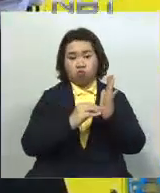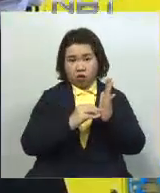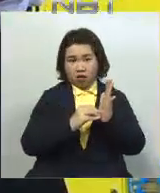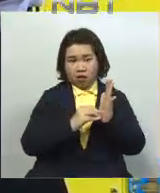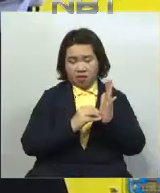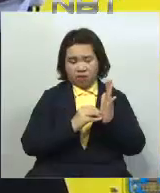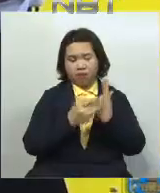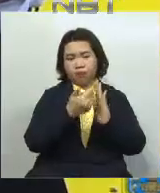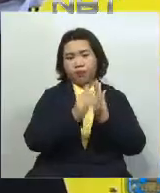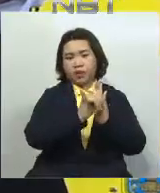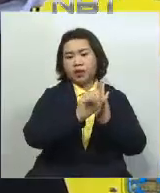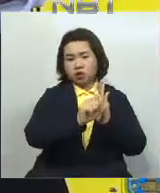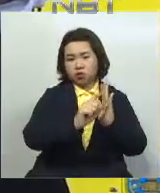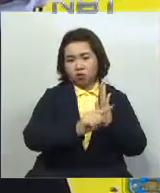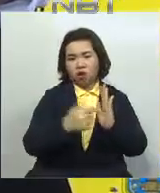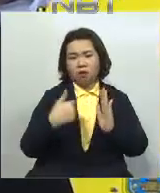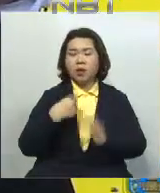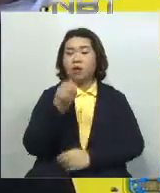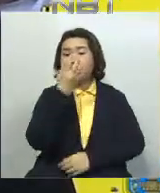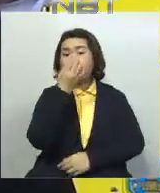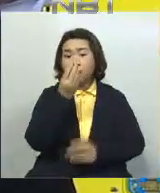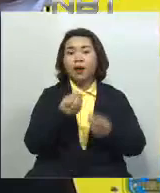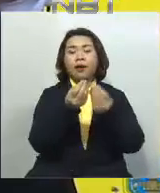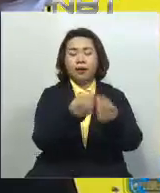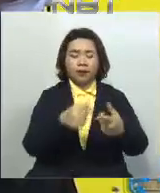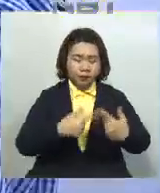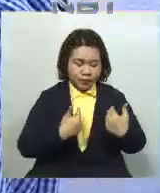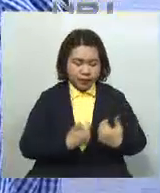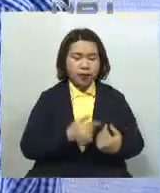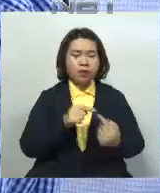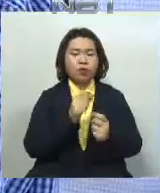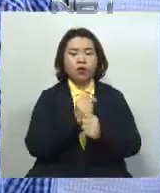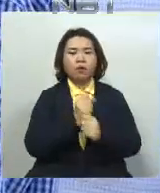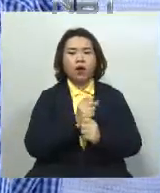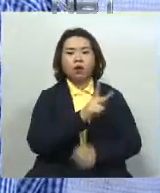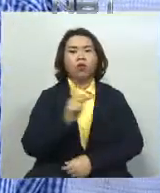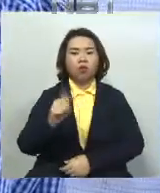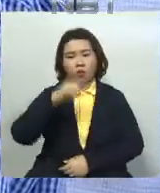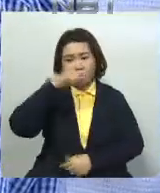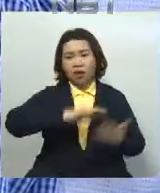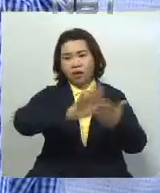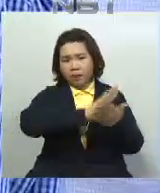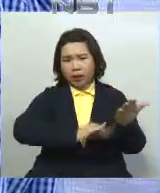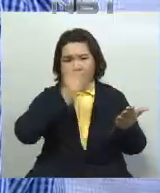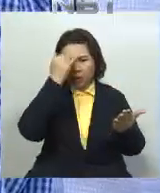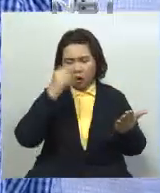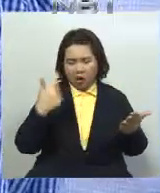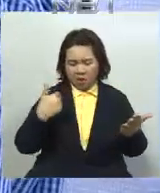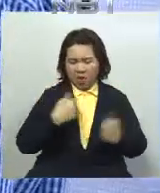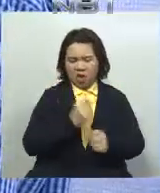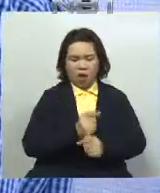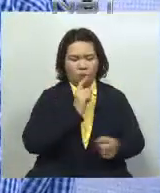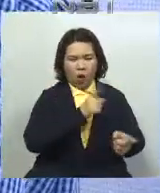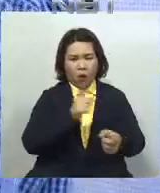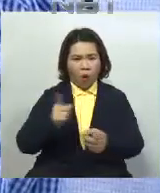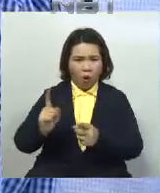านครและยะโสธรเดินทางไปมอบดอกไม้ให้กำลังใจการทำหน้าที่ของกกต.ทั่วประเทศหลังจากที่ถูกกระแสวิพากษ์วิจ